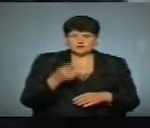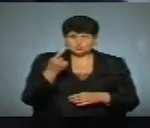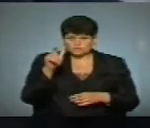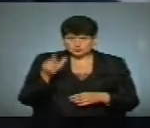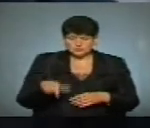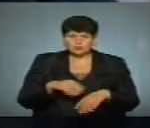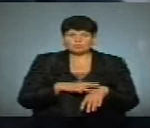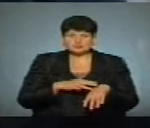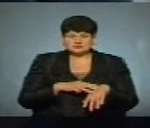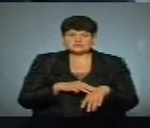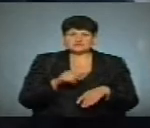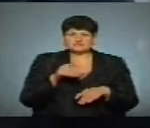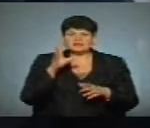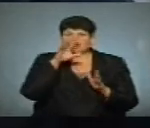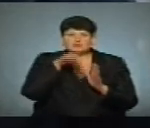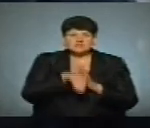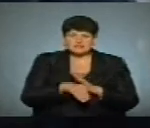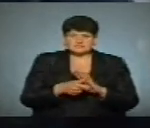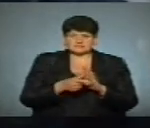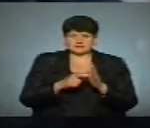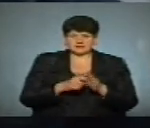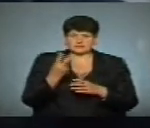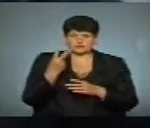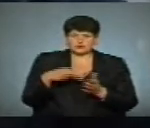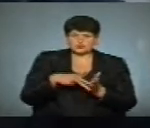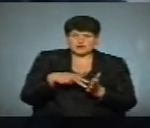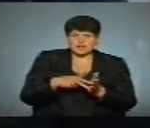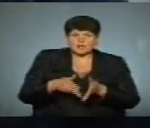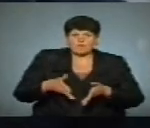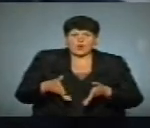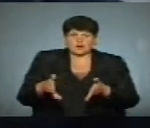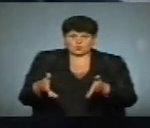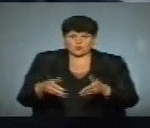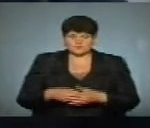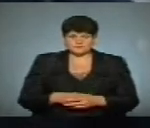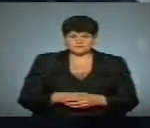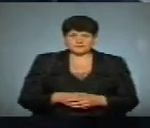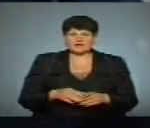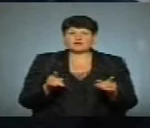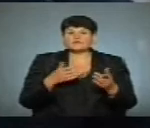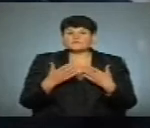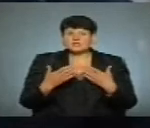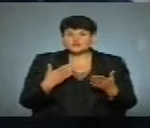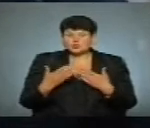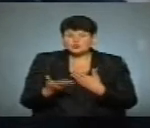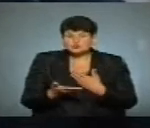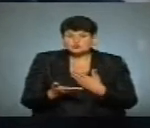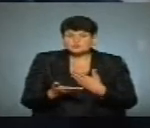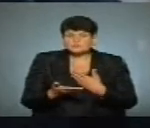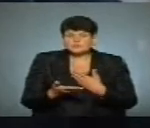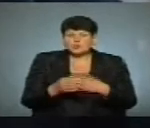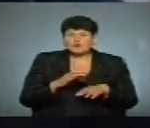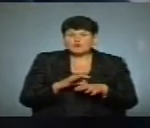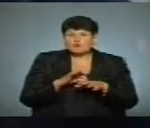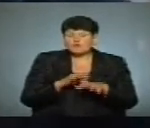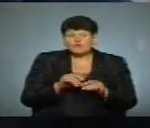один поліцейський, вони вже не вміщалися в кабінет, і двоє стояли в коридорі. Відносно самого